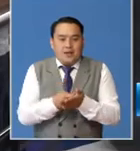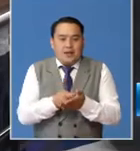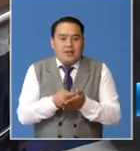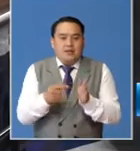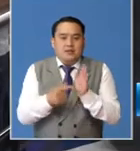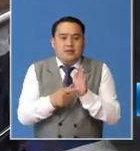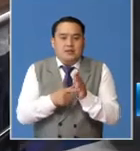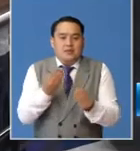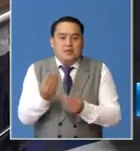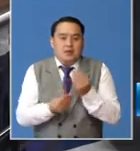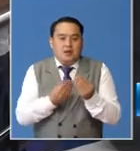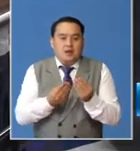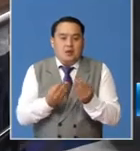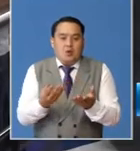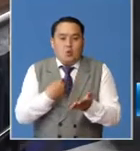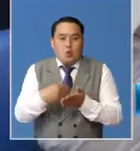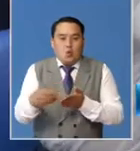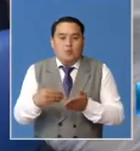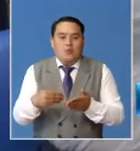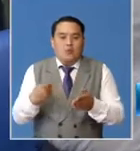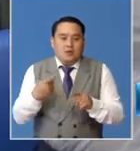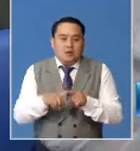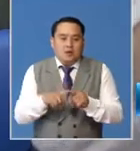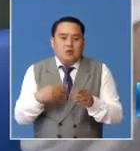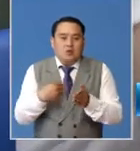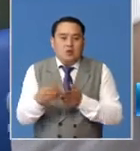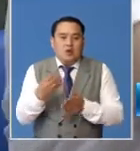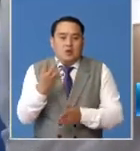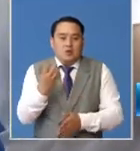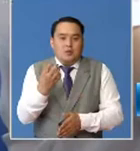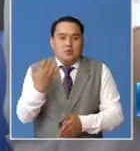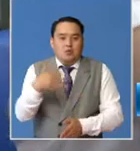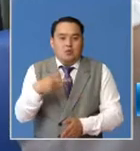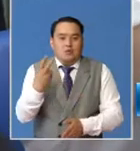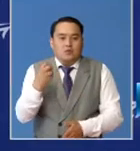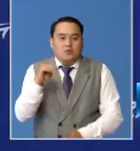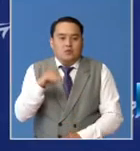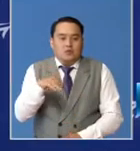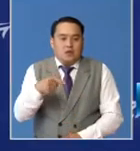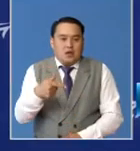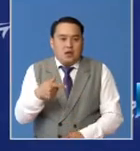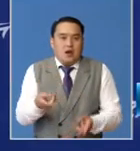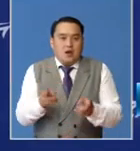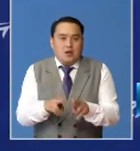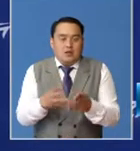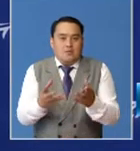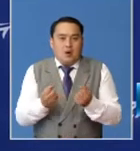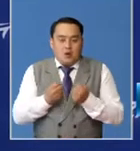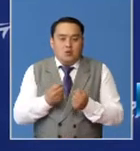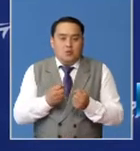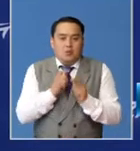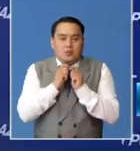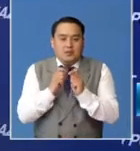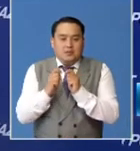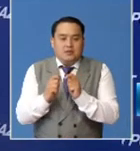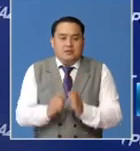7 денежных сертификатов на приобретение бытовой техники на сумму от 50 до 200 тысяч тенге. Остальные получили утешительные